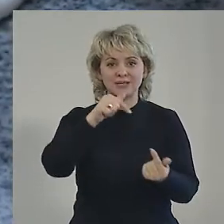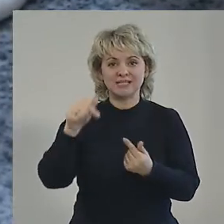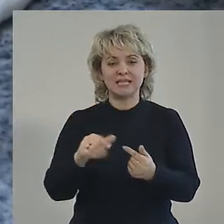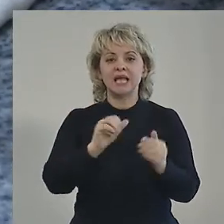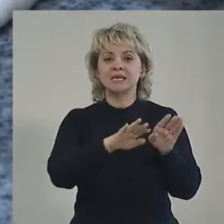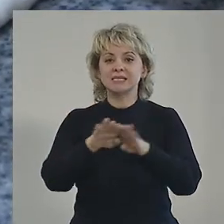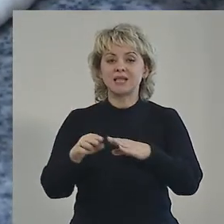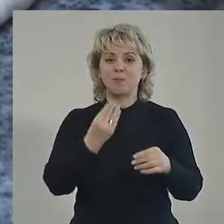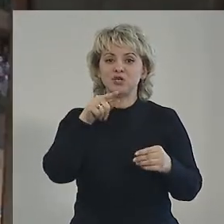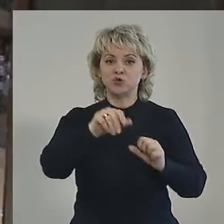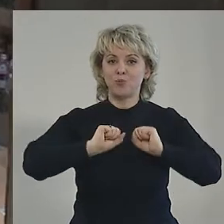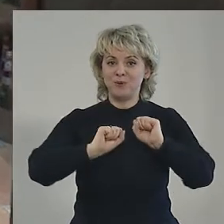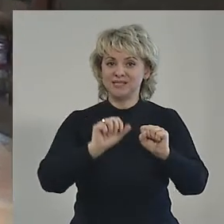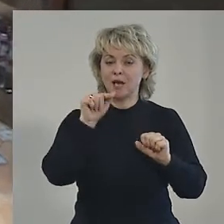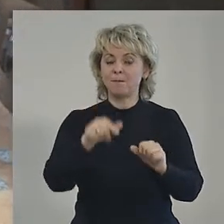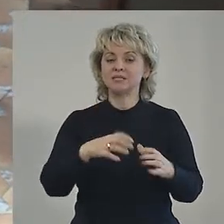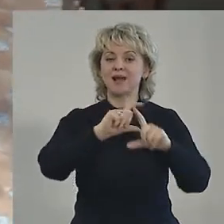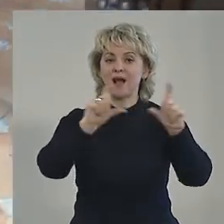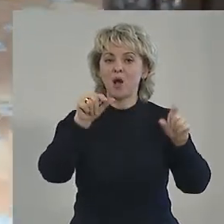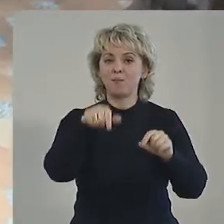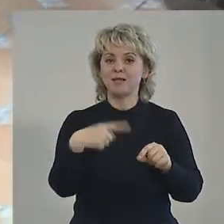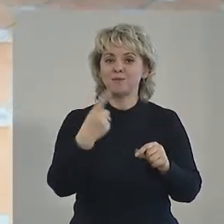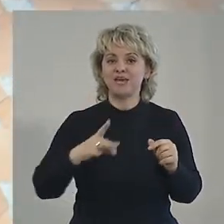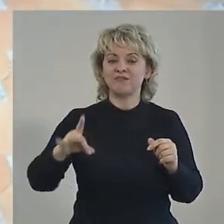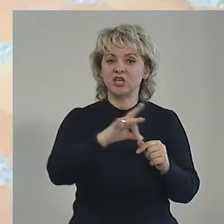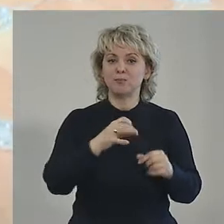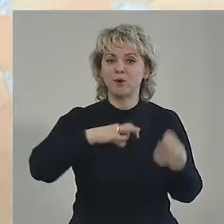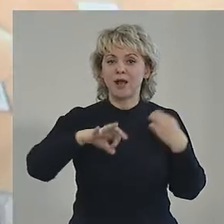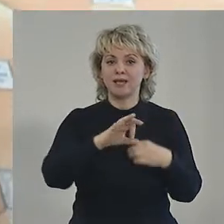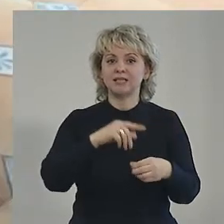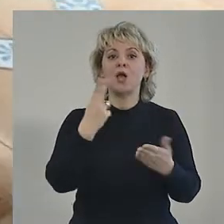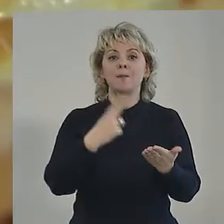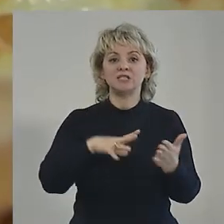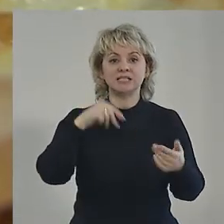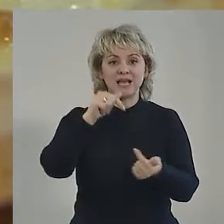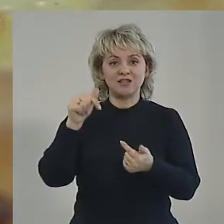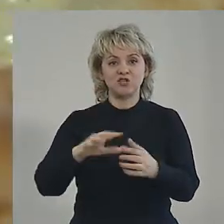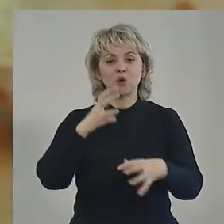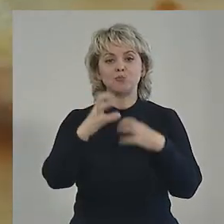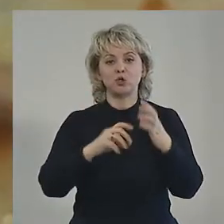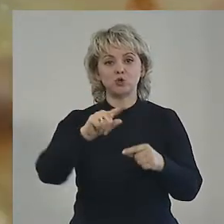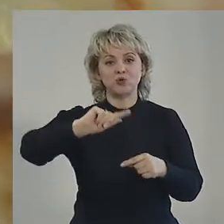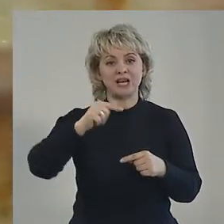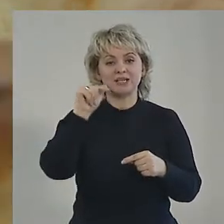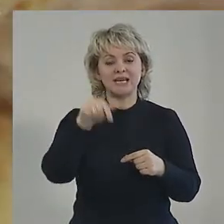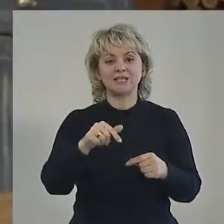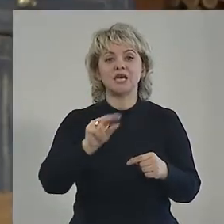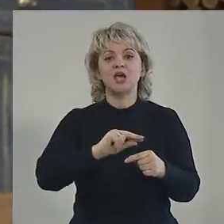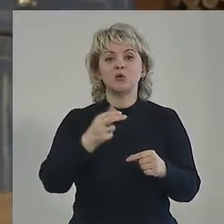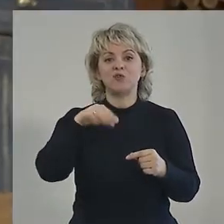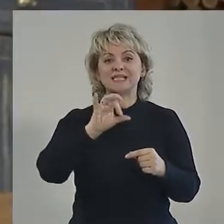соответствуют стандартам пищевой безопасности. Компания – первый региональный проект, подтвердивший соответствие международным требованиям Food